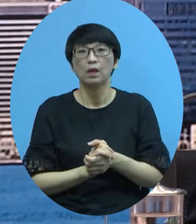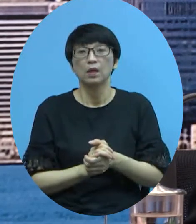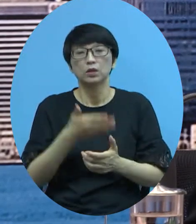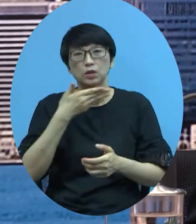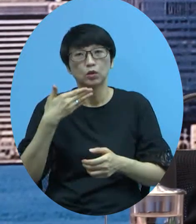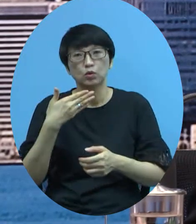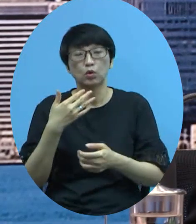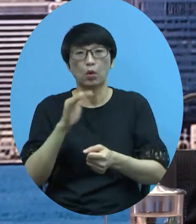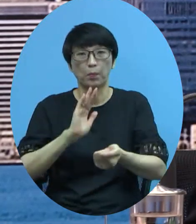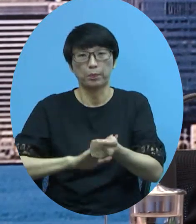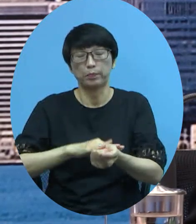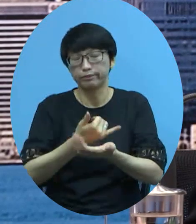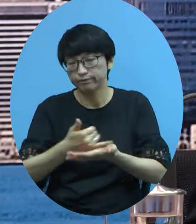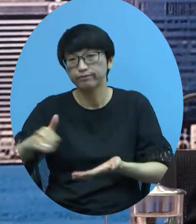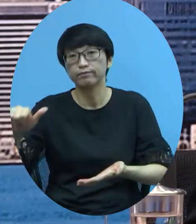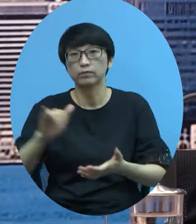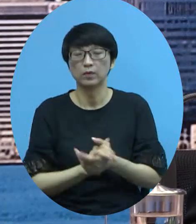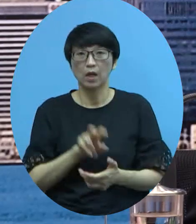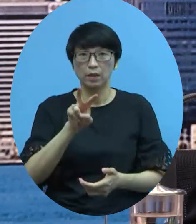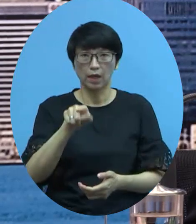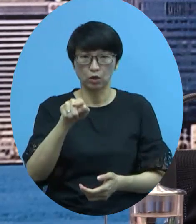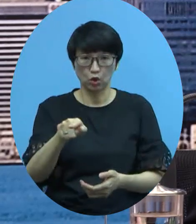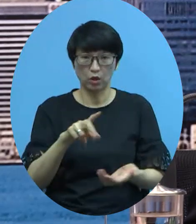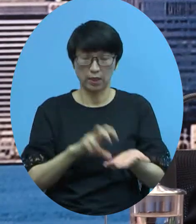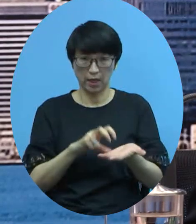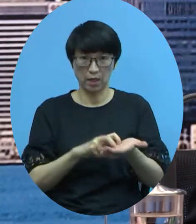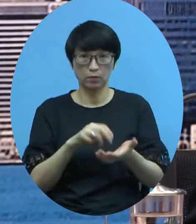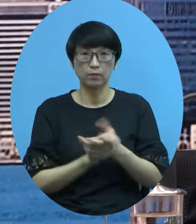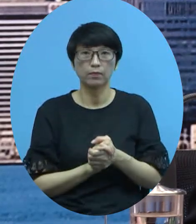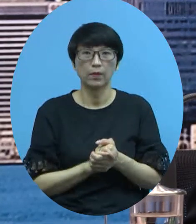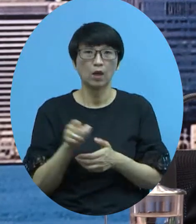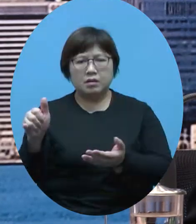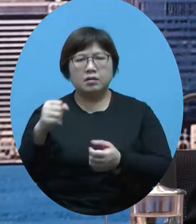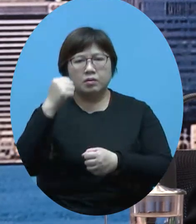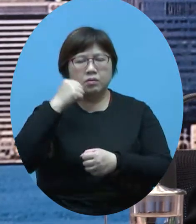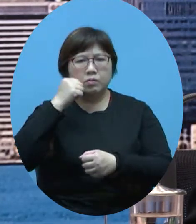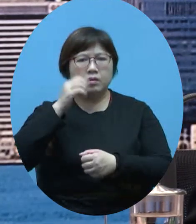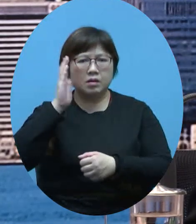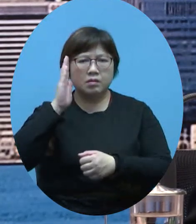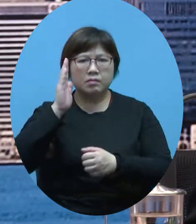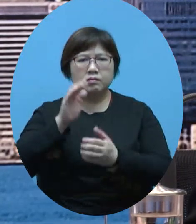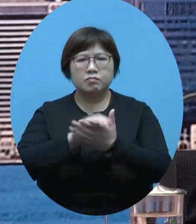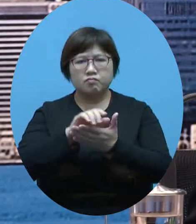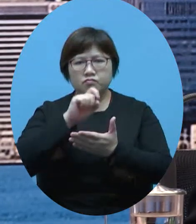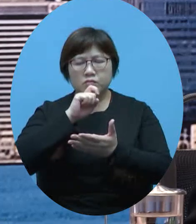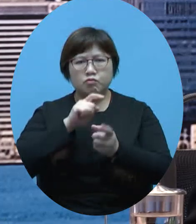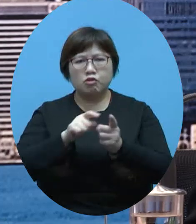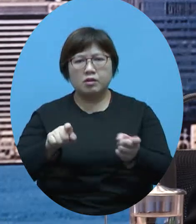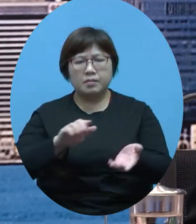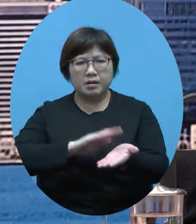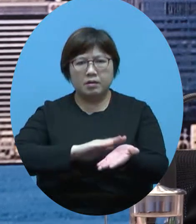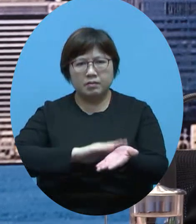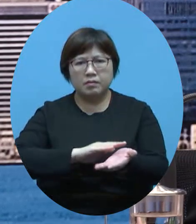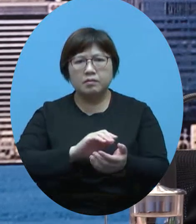的。咁我哋睇翻個記錄啦，咁呢位離世嘅伯伯咧，其實本身咧都係有長期病患